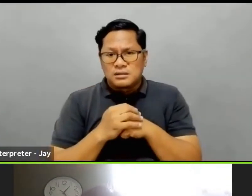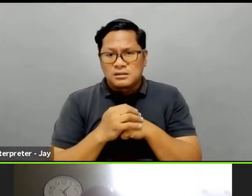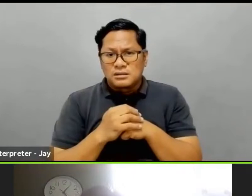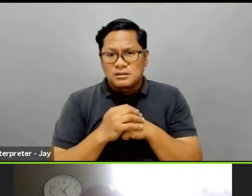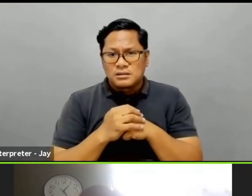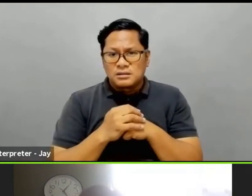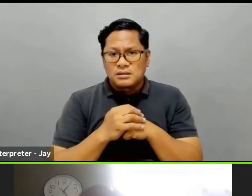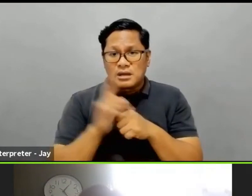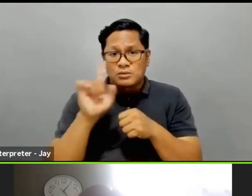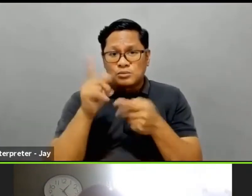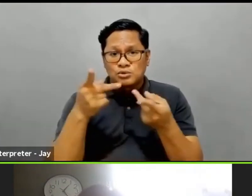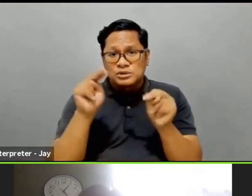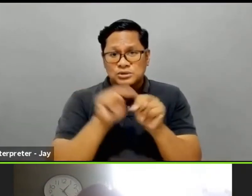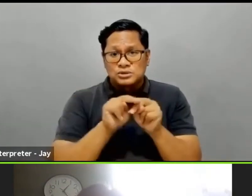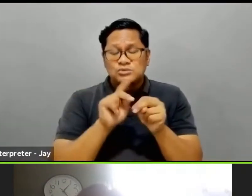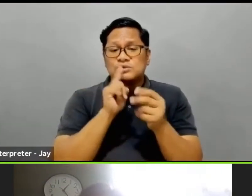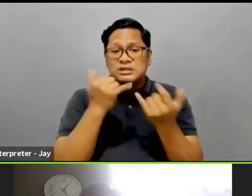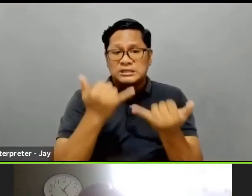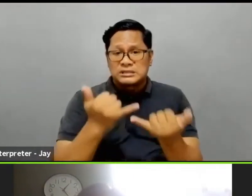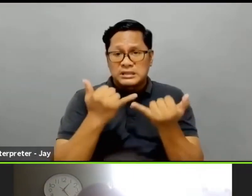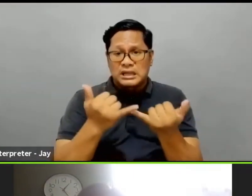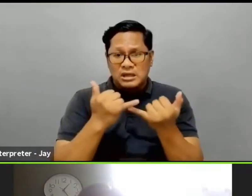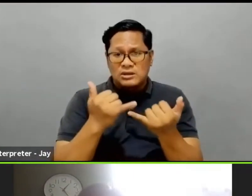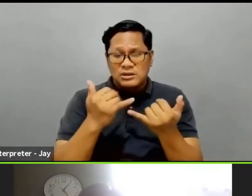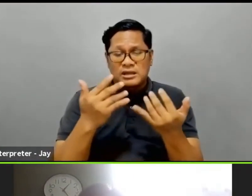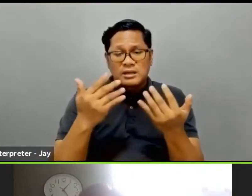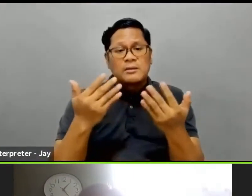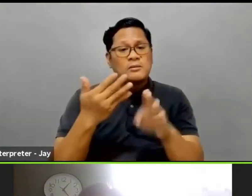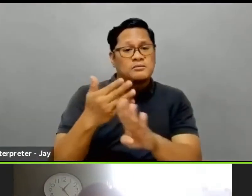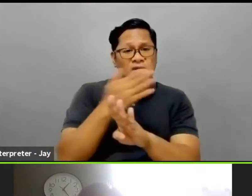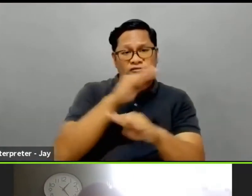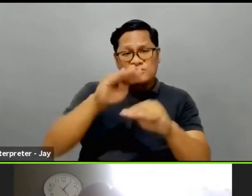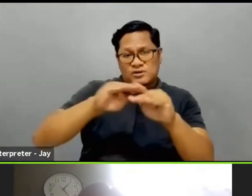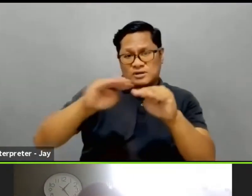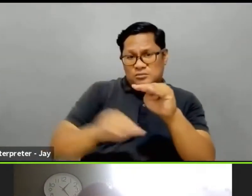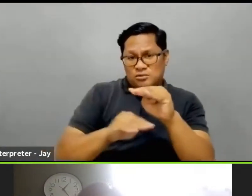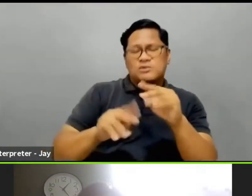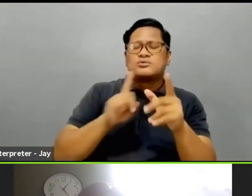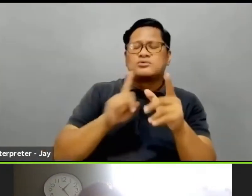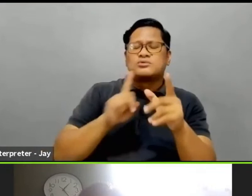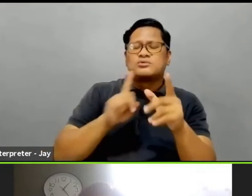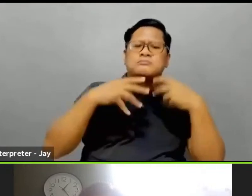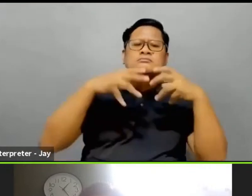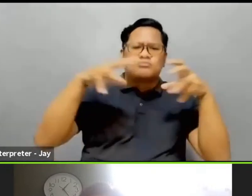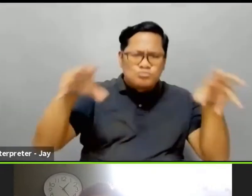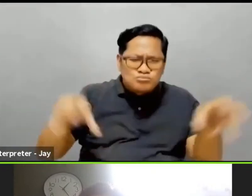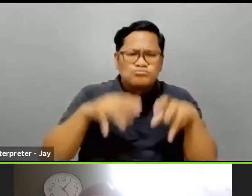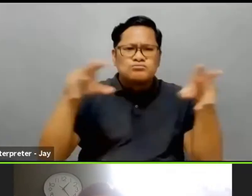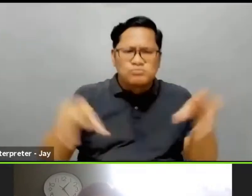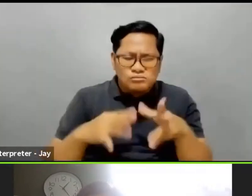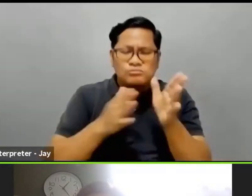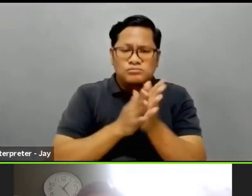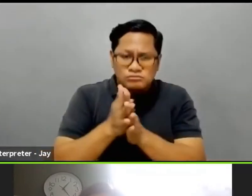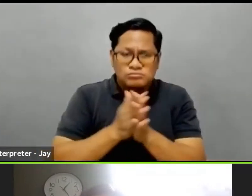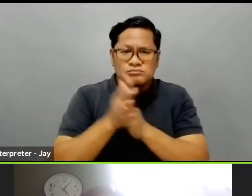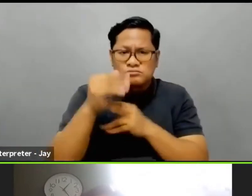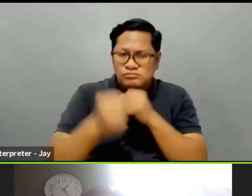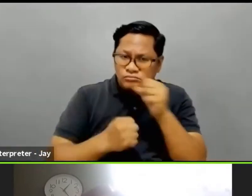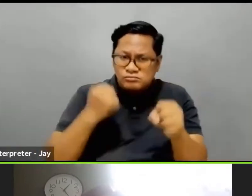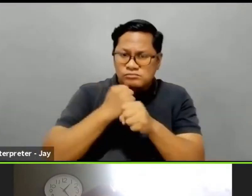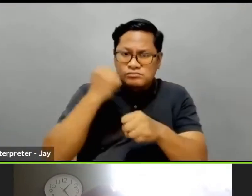ang position na currently meron sila bago na demote ay pinaghirapan nila ng maraming taon. Ginugulan nila ng